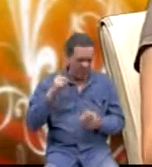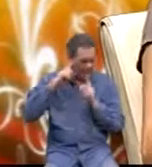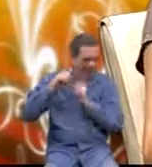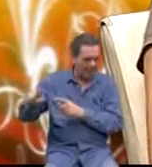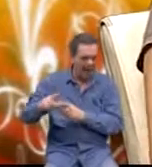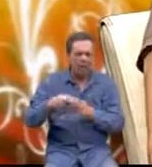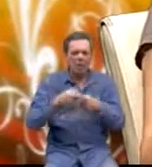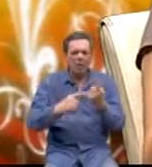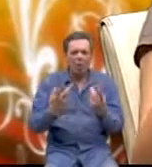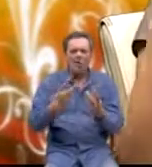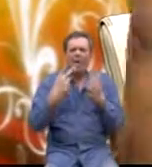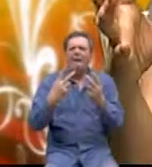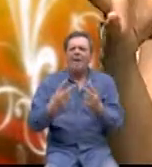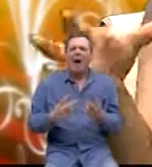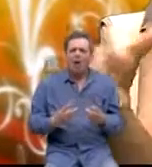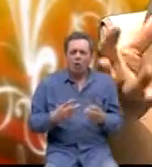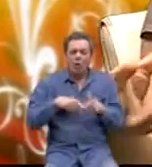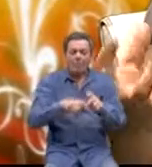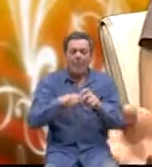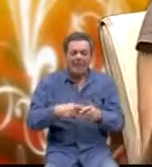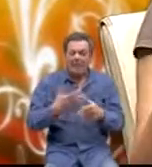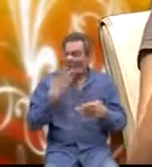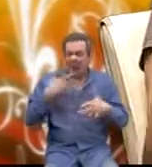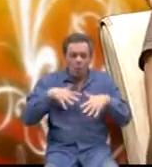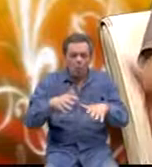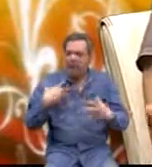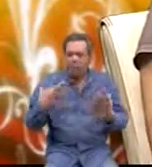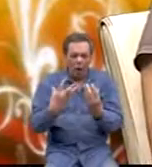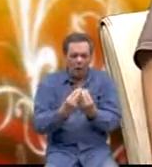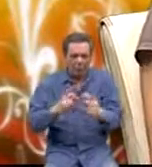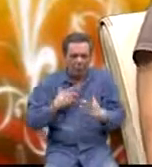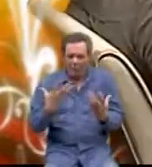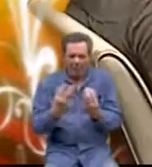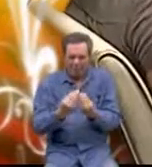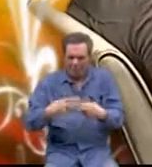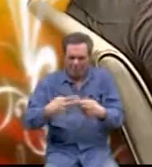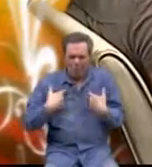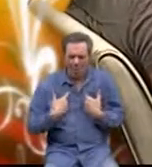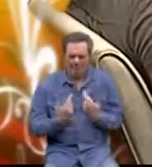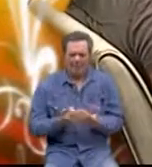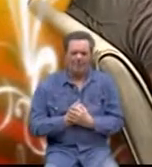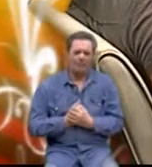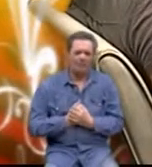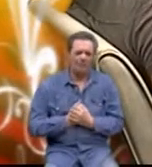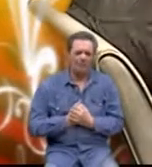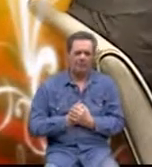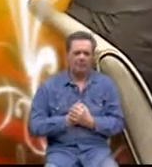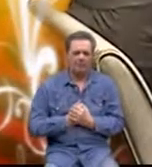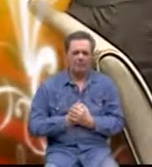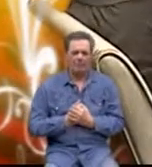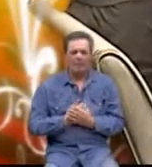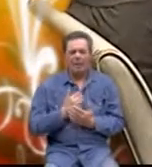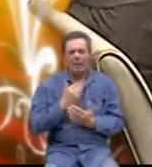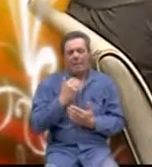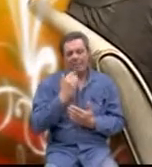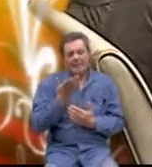dio gdje je vrlo važno povezati se sa ljudima koji s nama u zajednici žive, koji su nam podrška u bilo kojem smislu kako god nam treba i pružaju nam sigurnost. Bez da